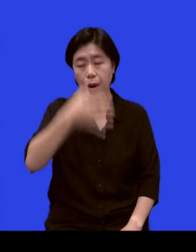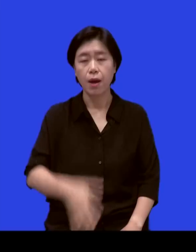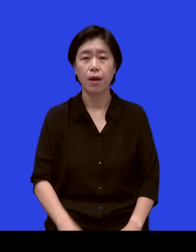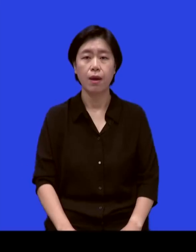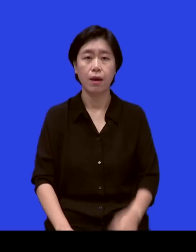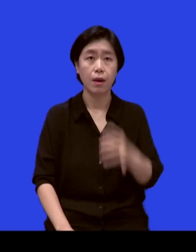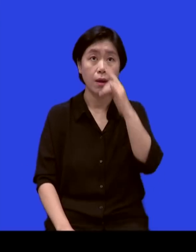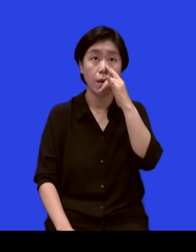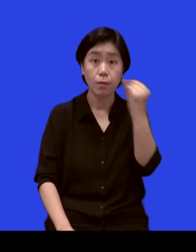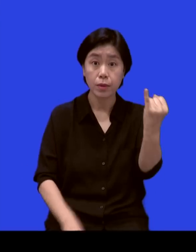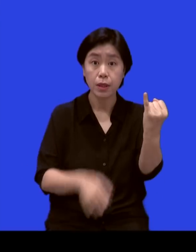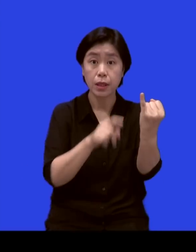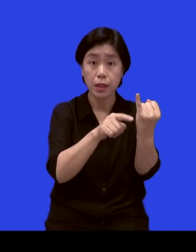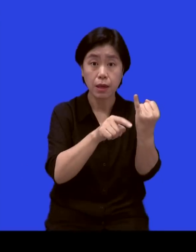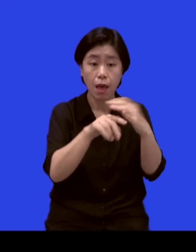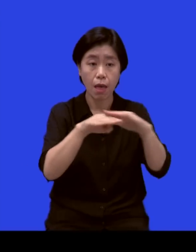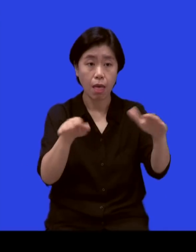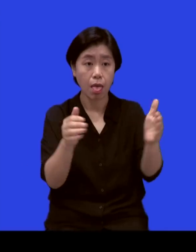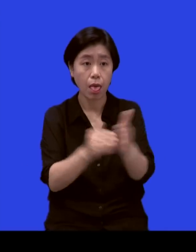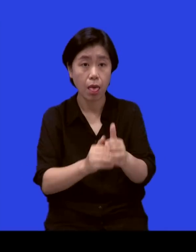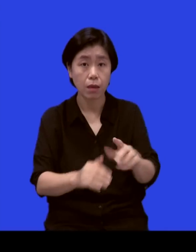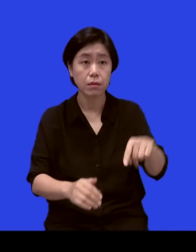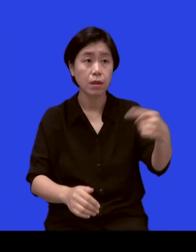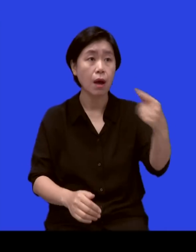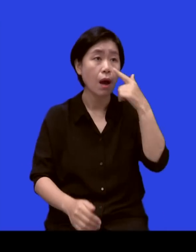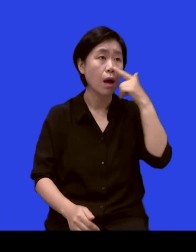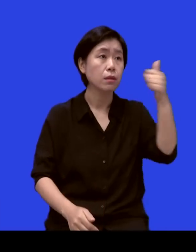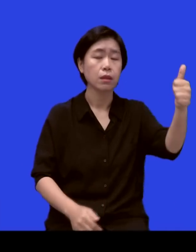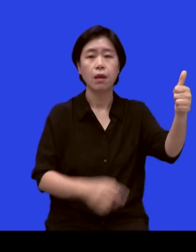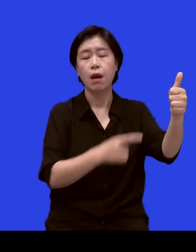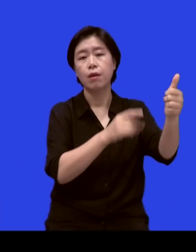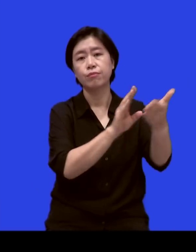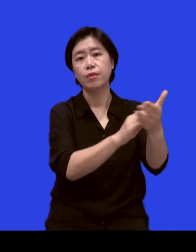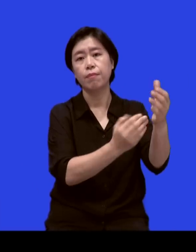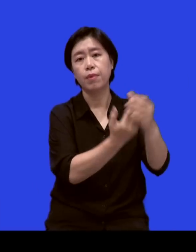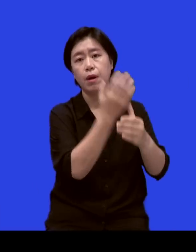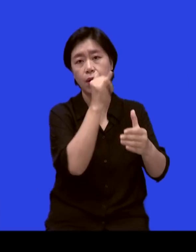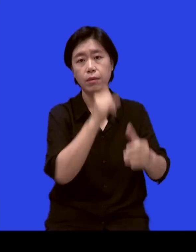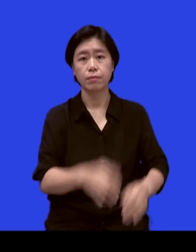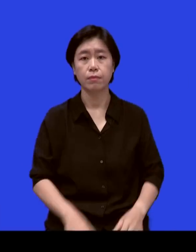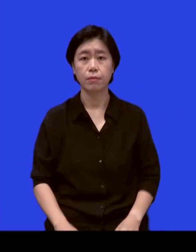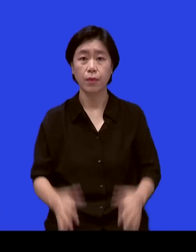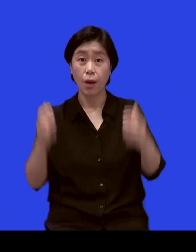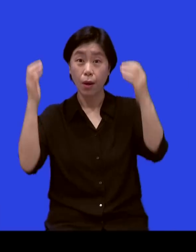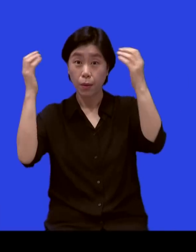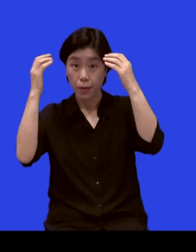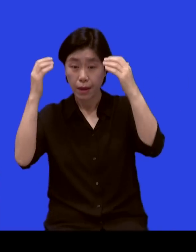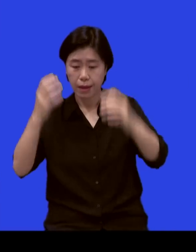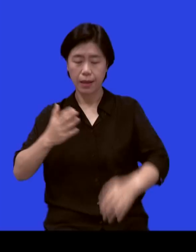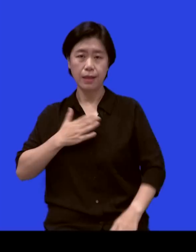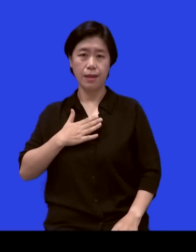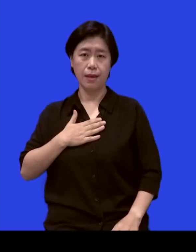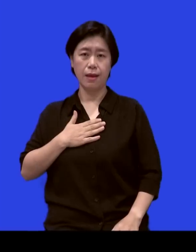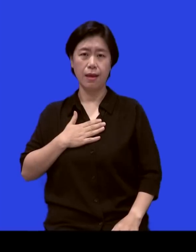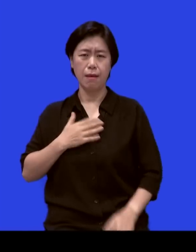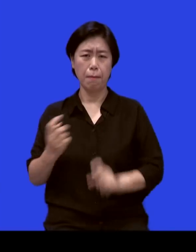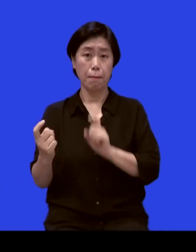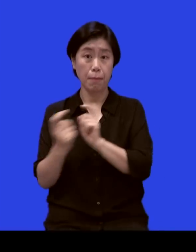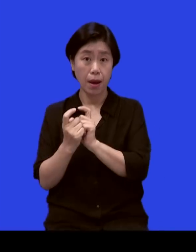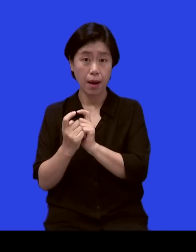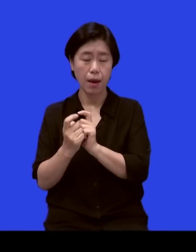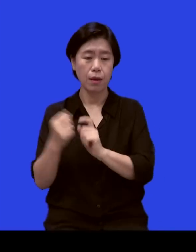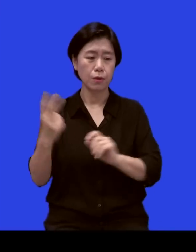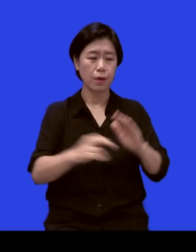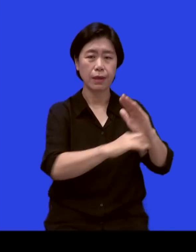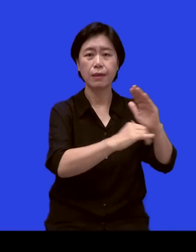속으로. 네, 네. 왜 이런 일들이 저는 그래 고난이 자신한테 오는 케이스도 있고 가족을 통해서 오는 케이스도 있다고 저는